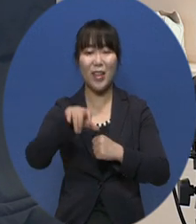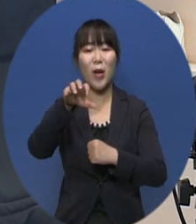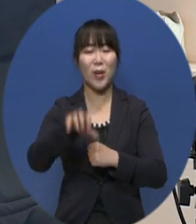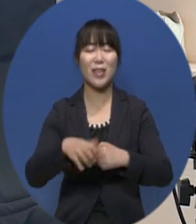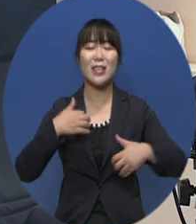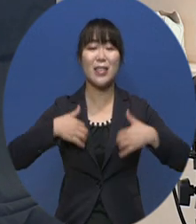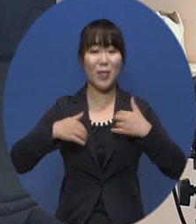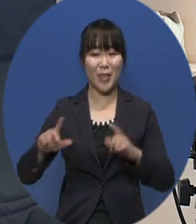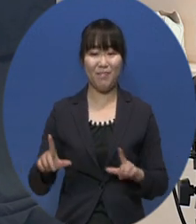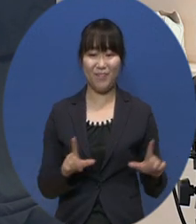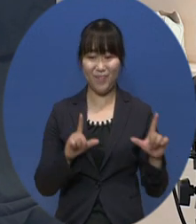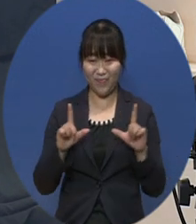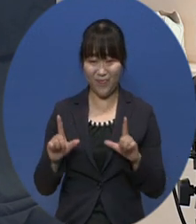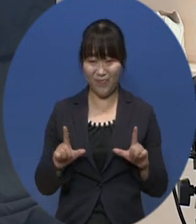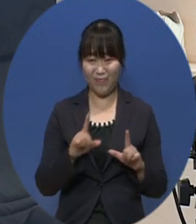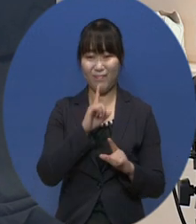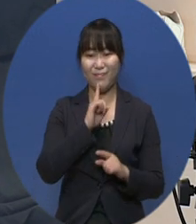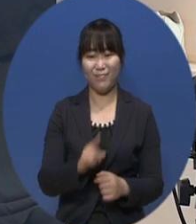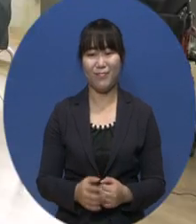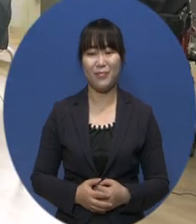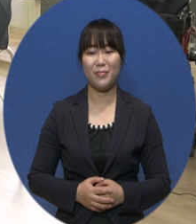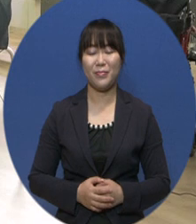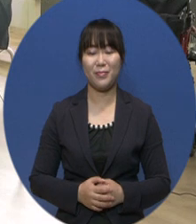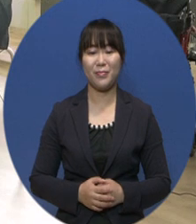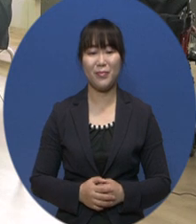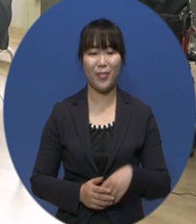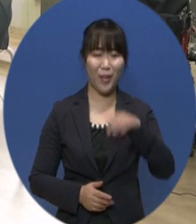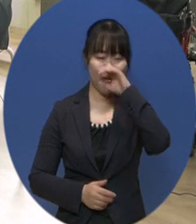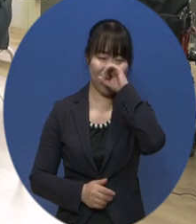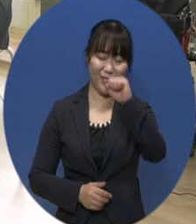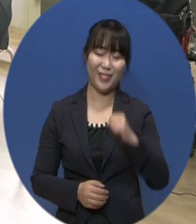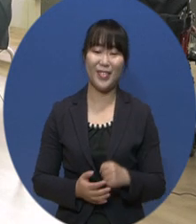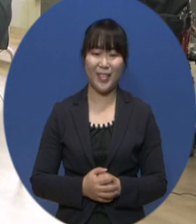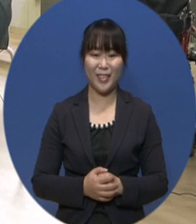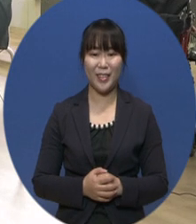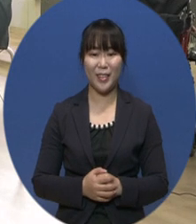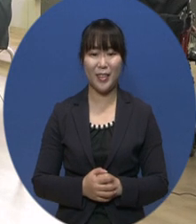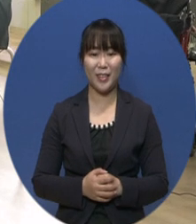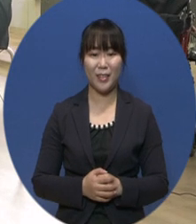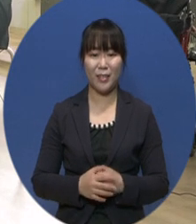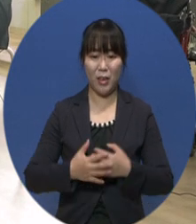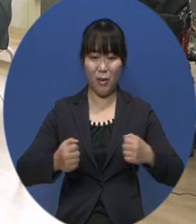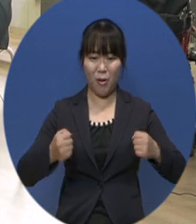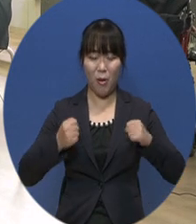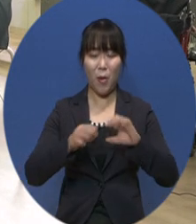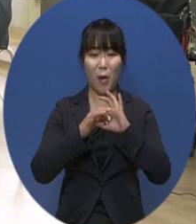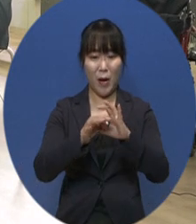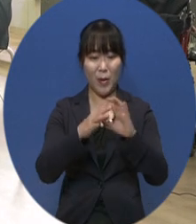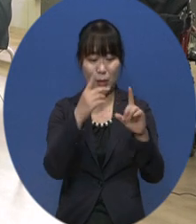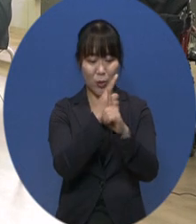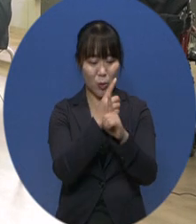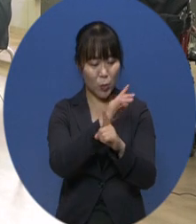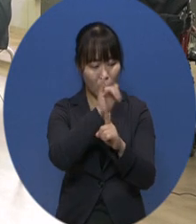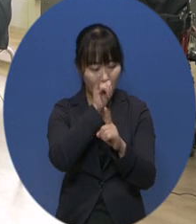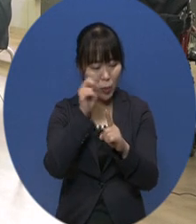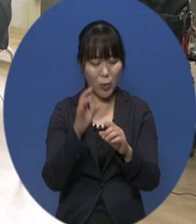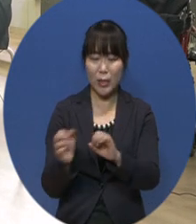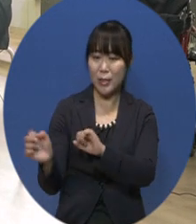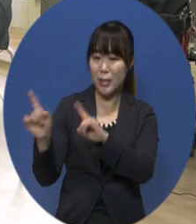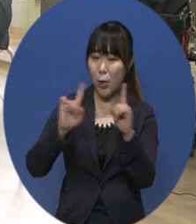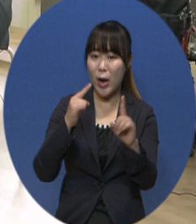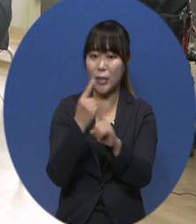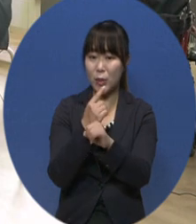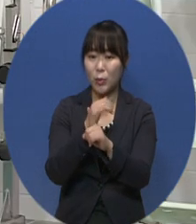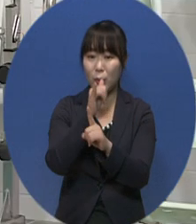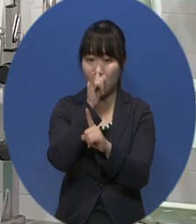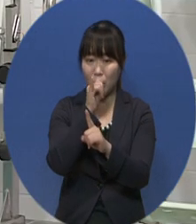국립재활원에서 즐겁게 지내자 이렇게 얘기를 하고 있습니다. 좋네요. 그러니까 뭐 건강에 대한 치료도 하고 재활치료도